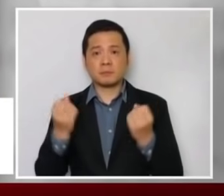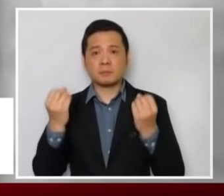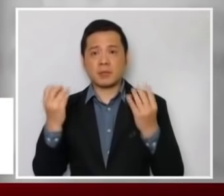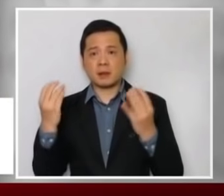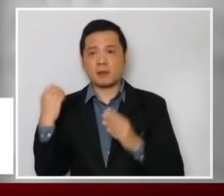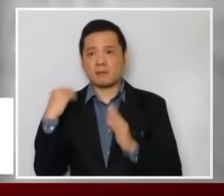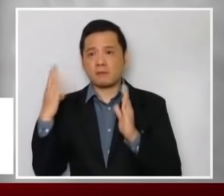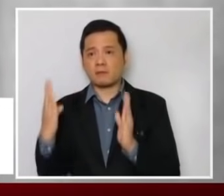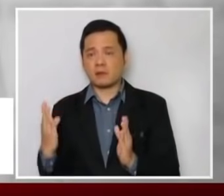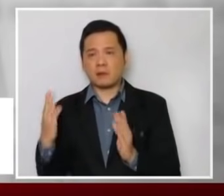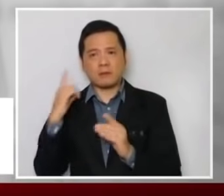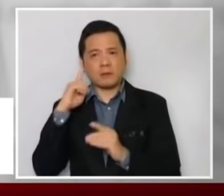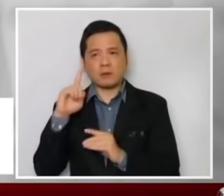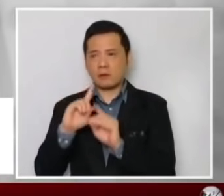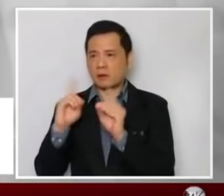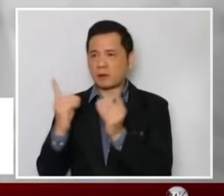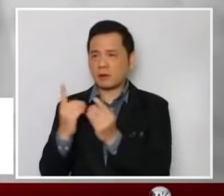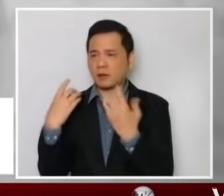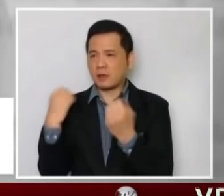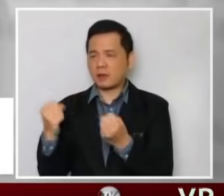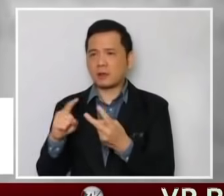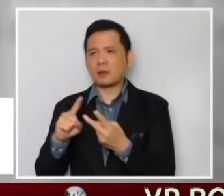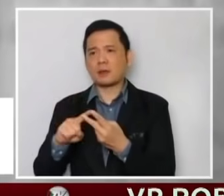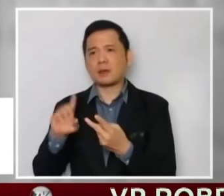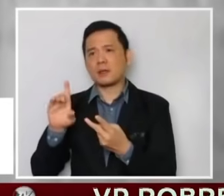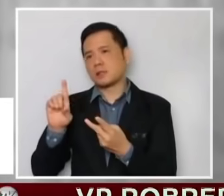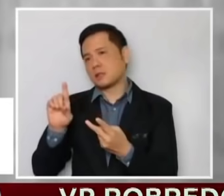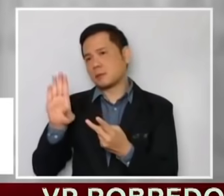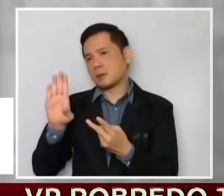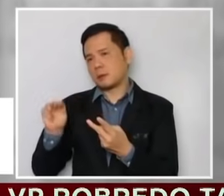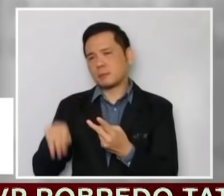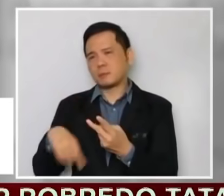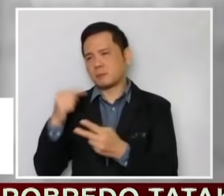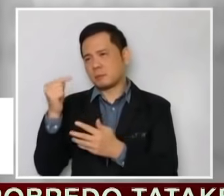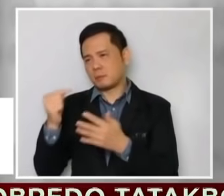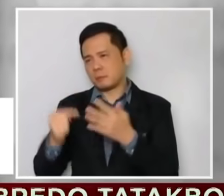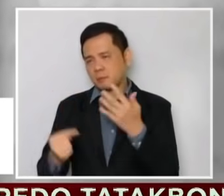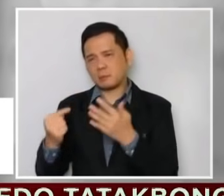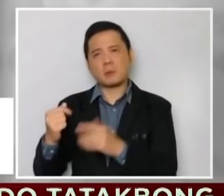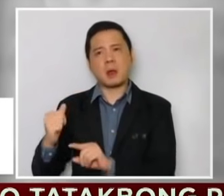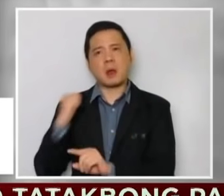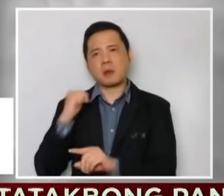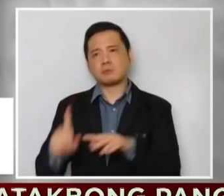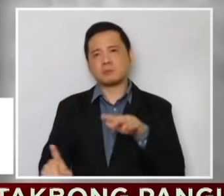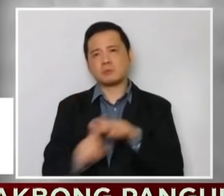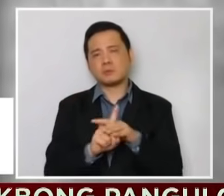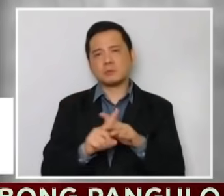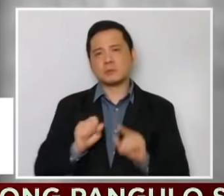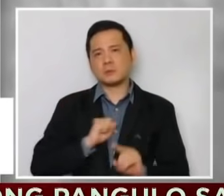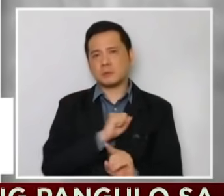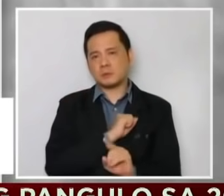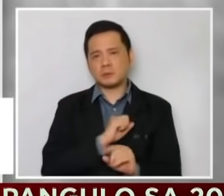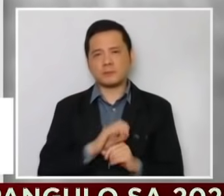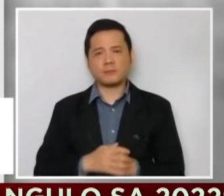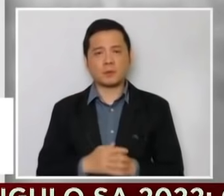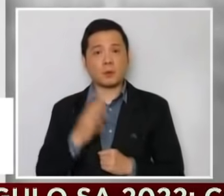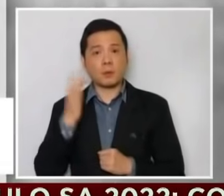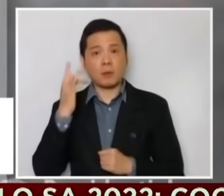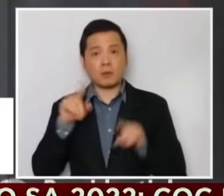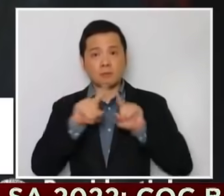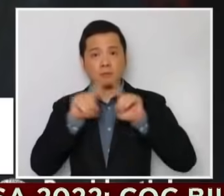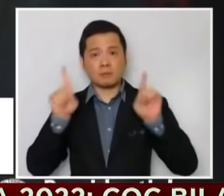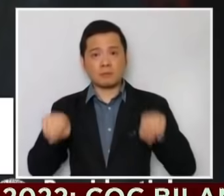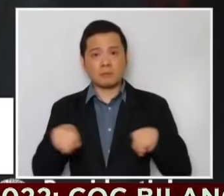ng Department of Health, Department of Budget and Management at iba pang kagawaran matapos magbaba ng isang memorandum ang